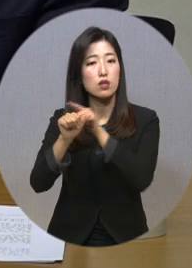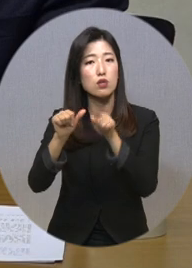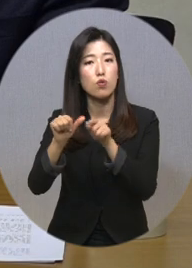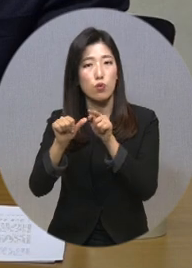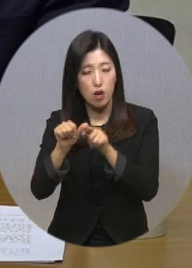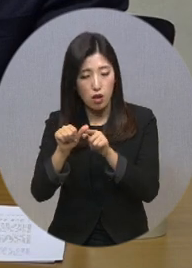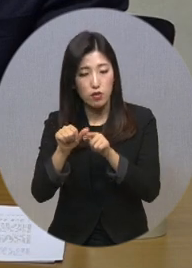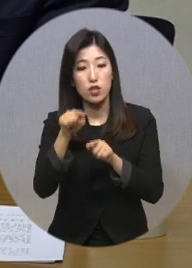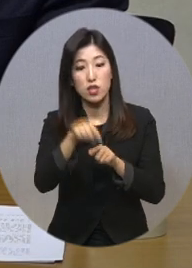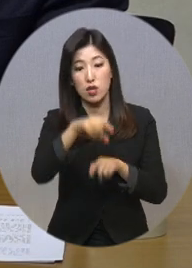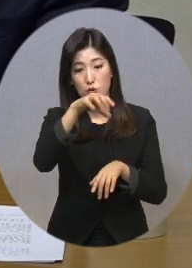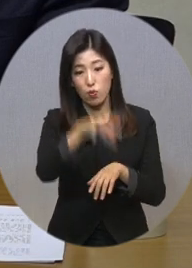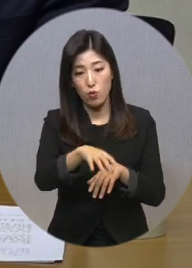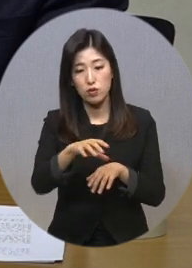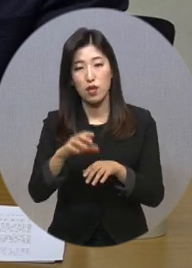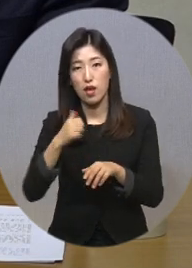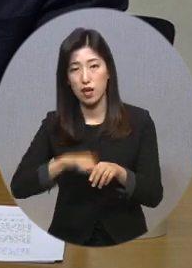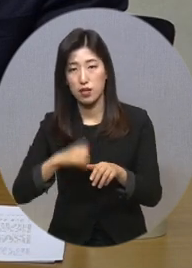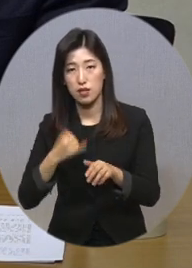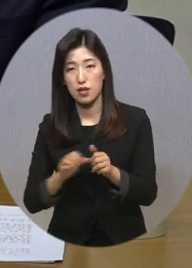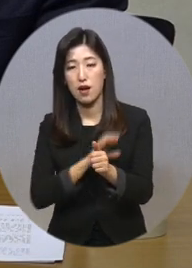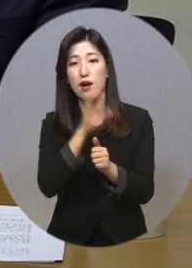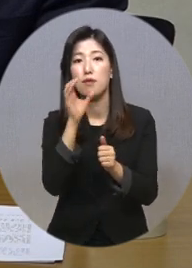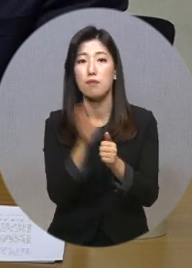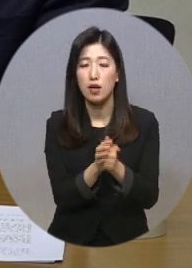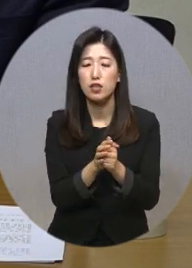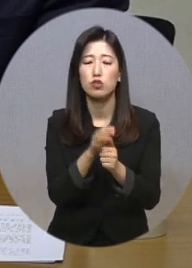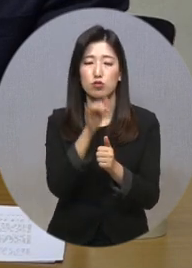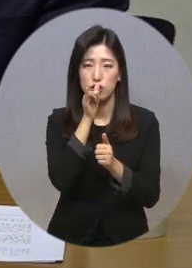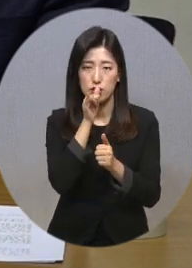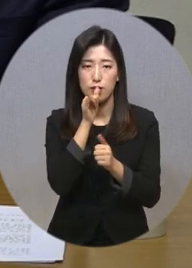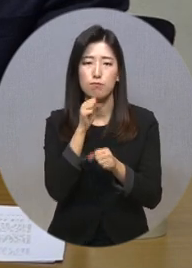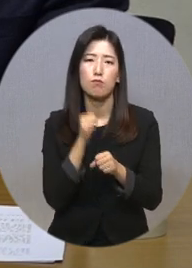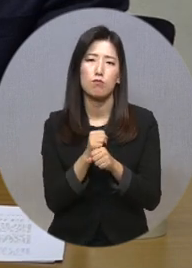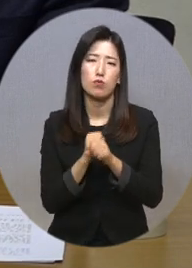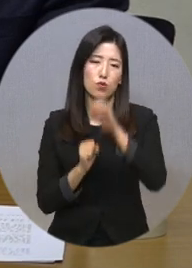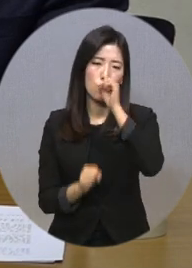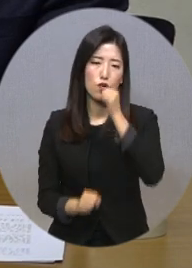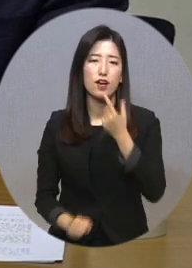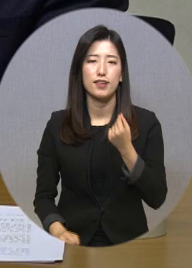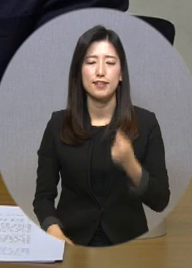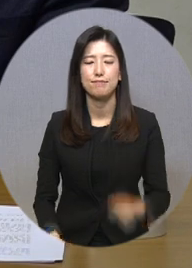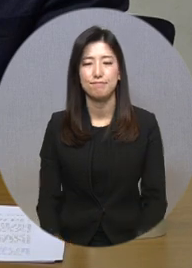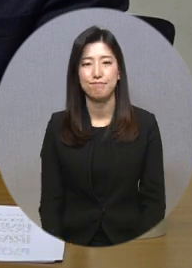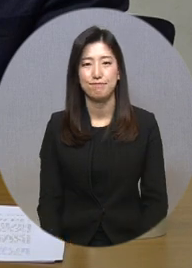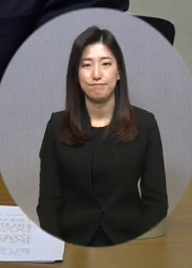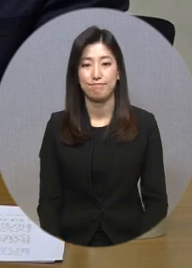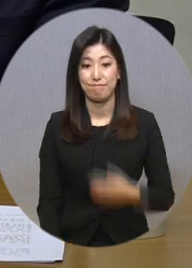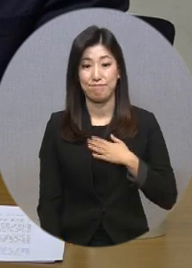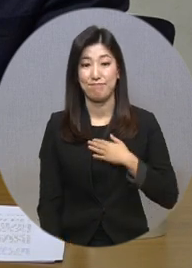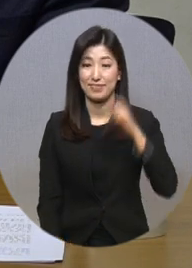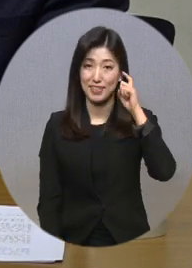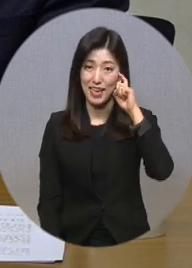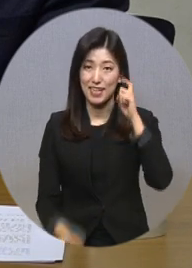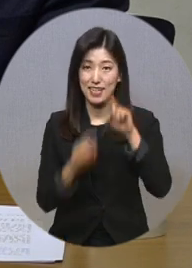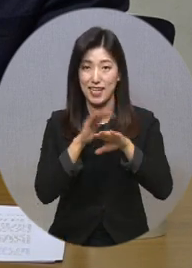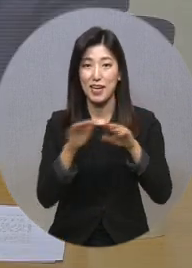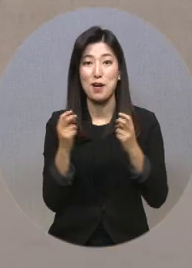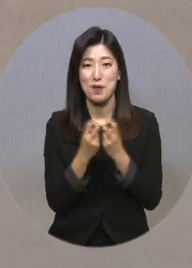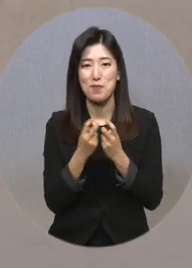그 시설에서 이렇게 케어할 수 있도록 이렇게 했으면 좋겠다고 저는 생각하고